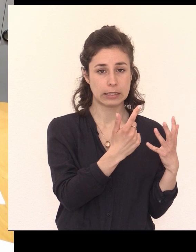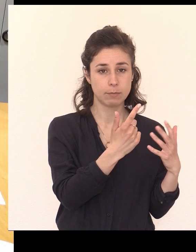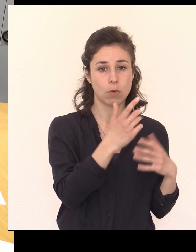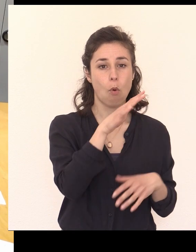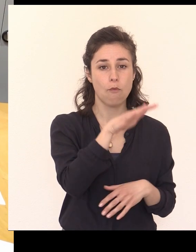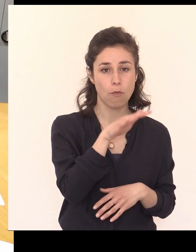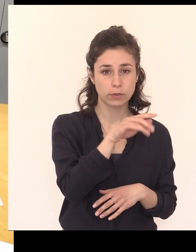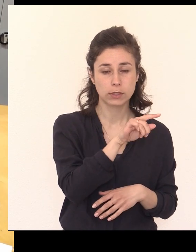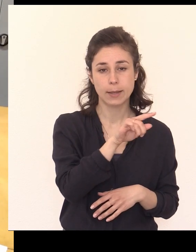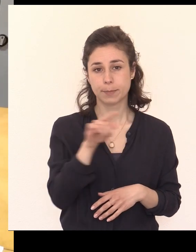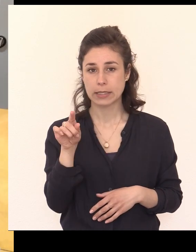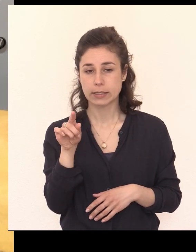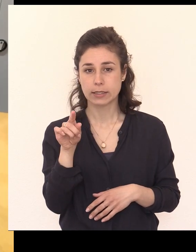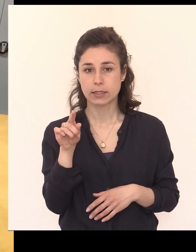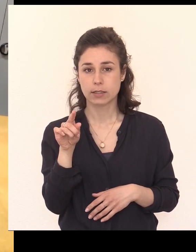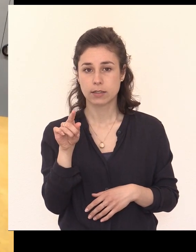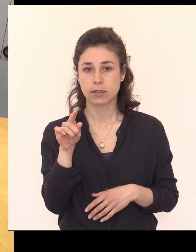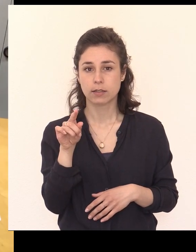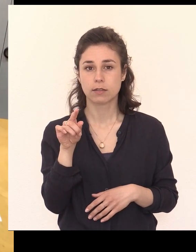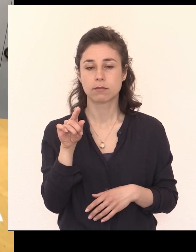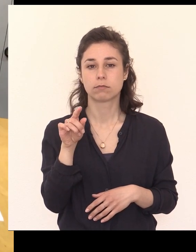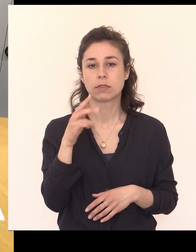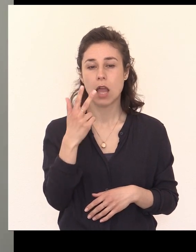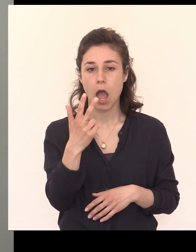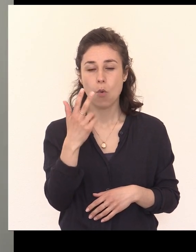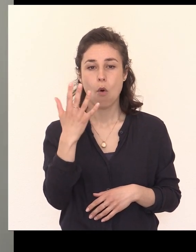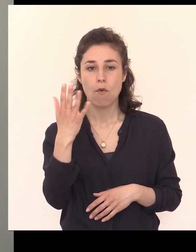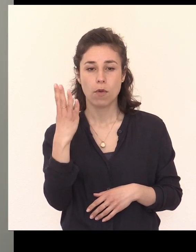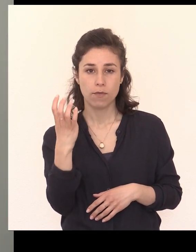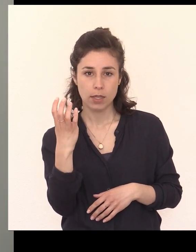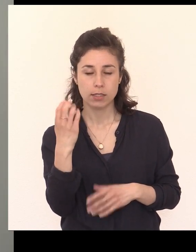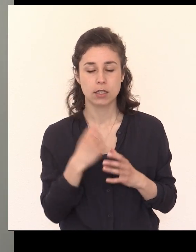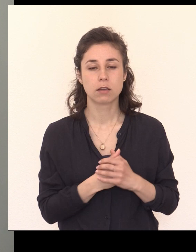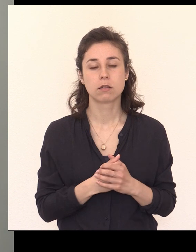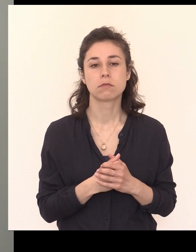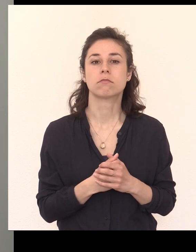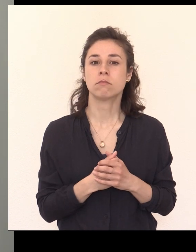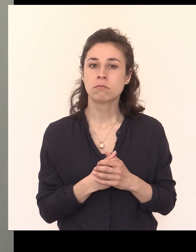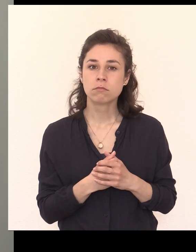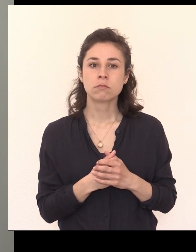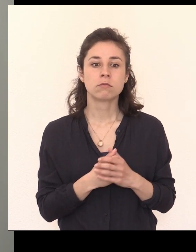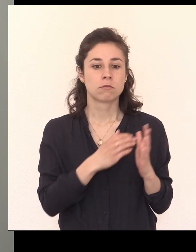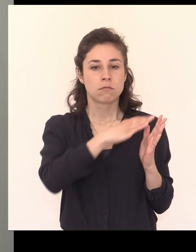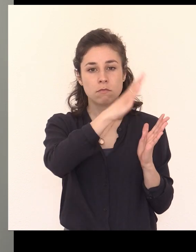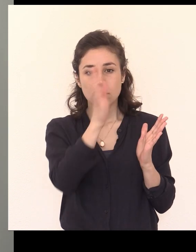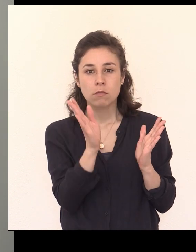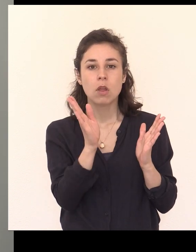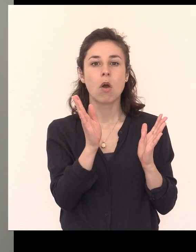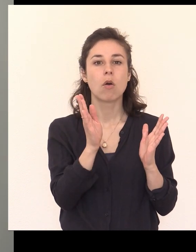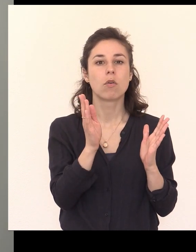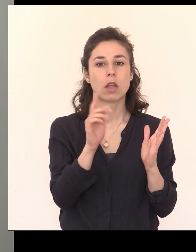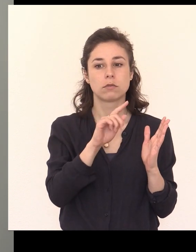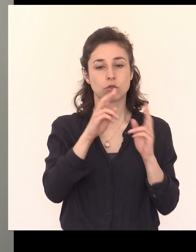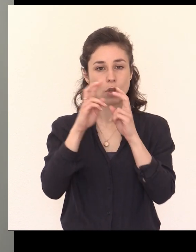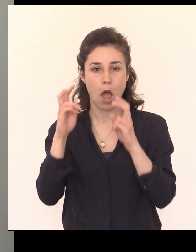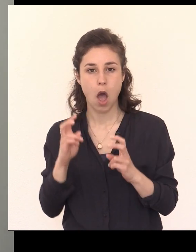Uhr bis 15.45 Uhr, also bis kurz vor 16 Uhr. So, und dann war ich um 18,